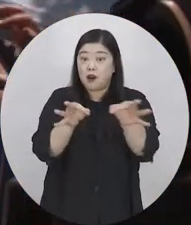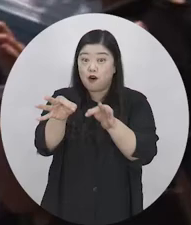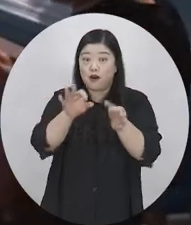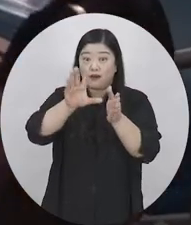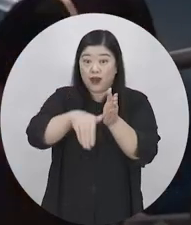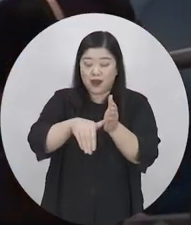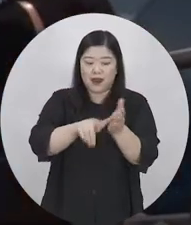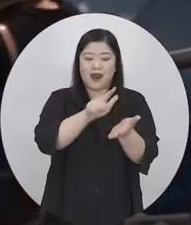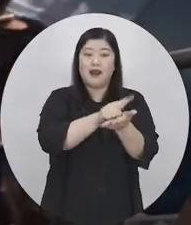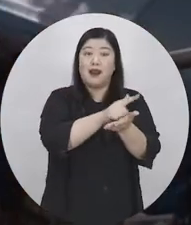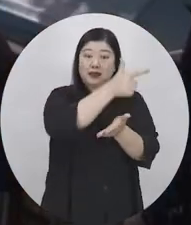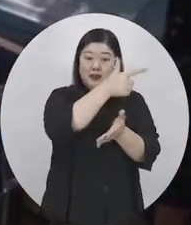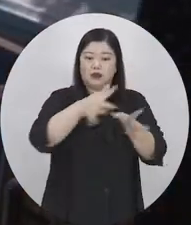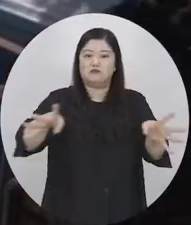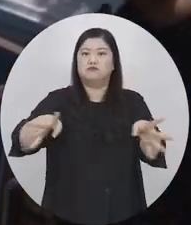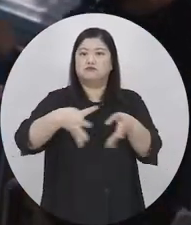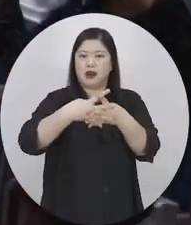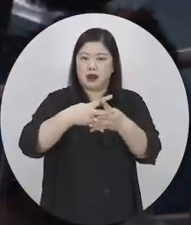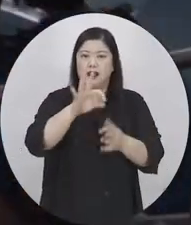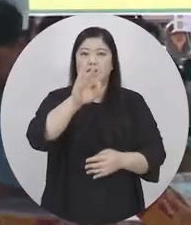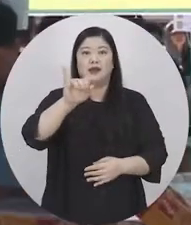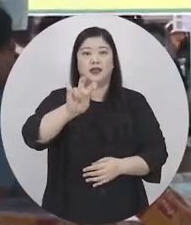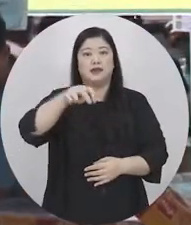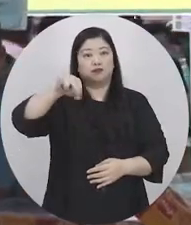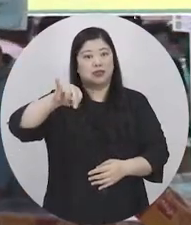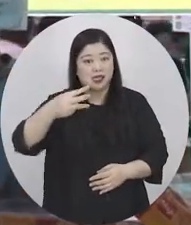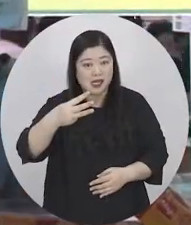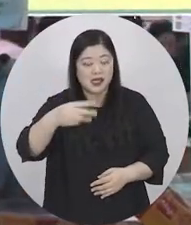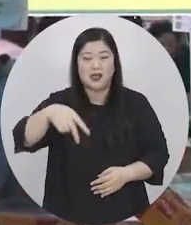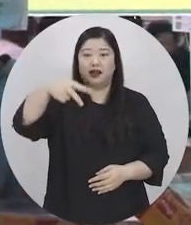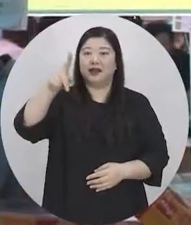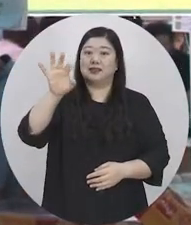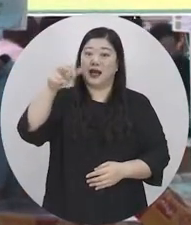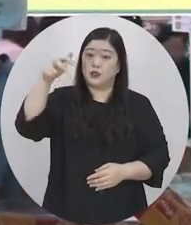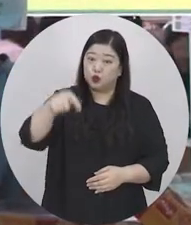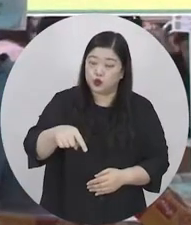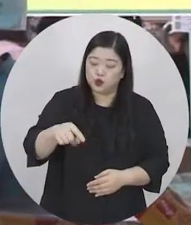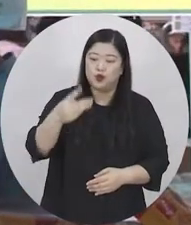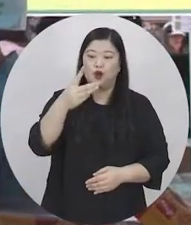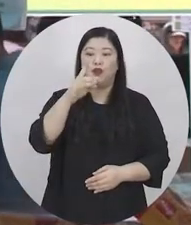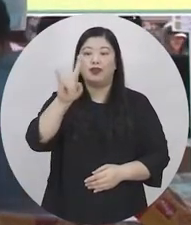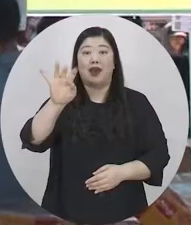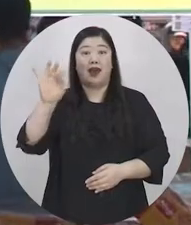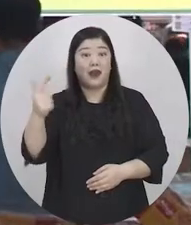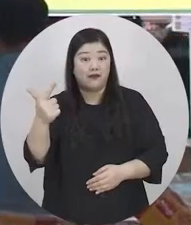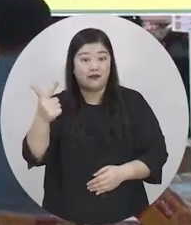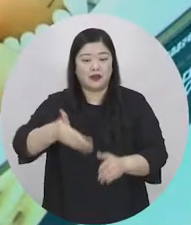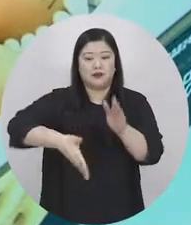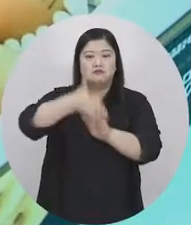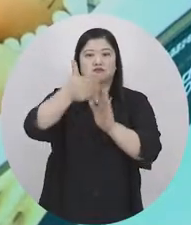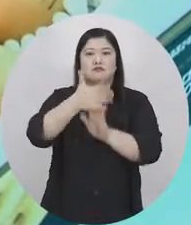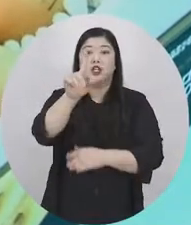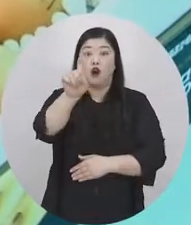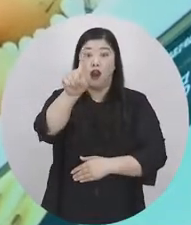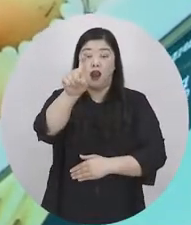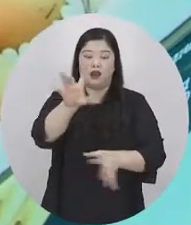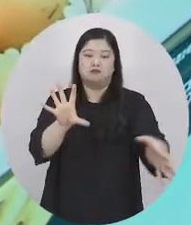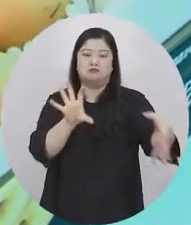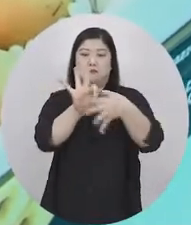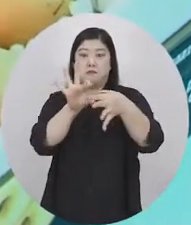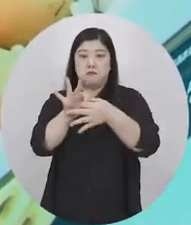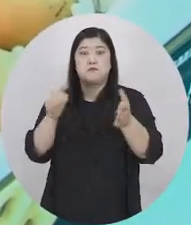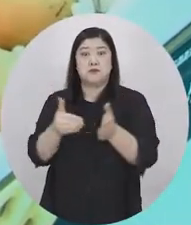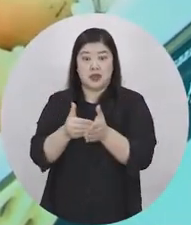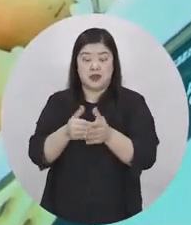이번 직거래장터에는 강서구와 자매 결연을 맺은 임실군, 상주시, 태양군 등 11개 시군에서